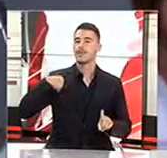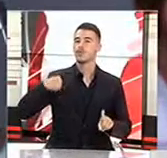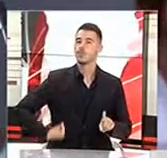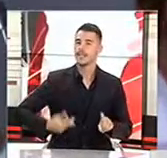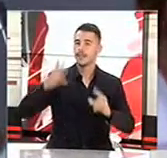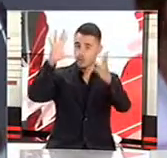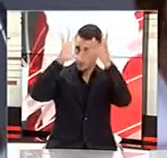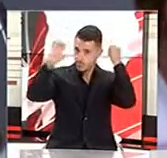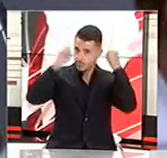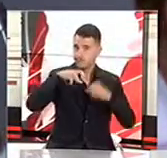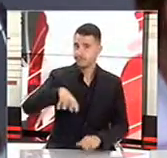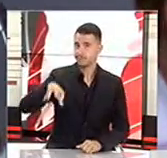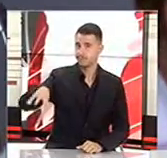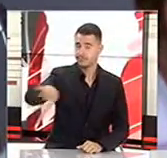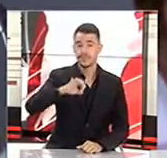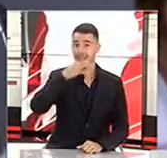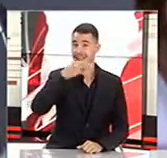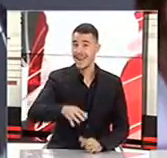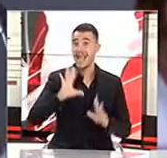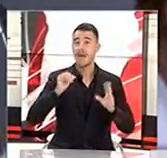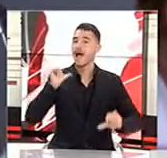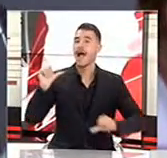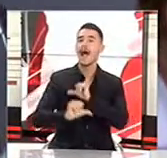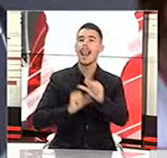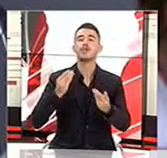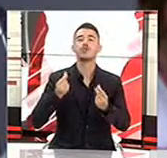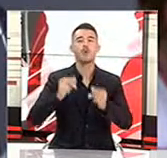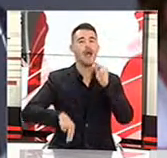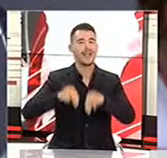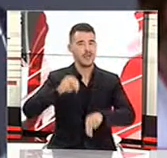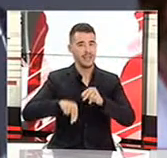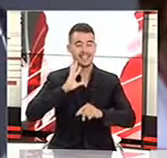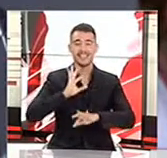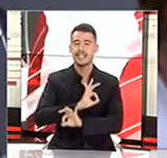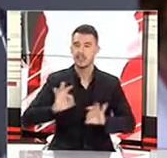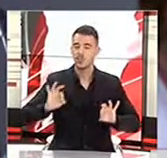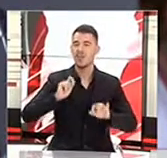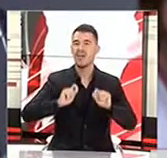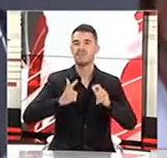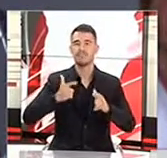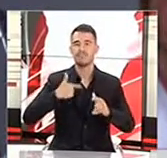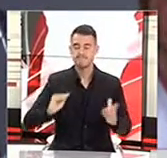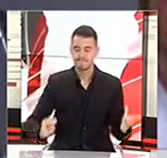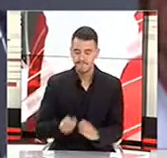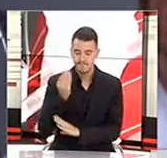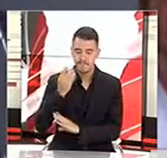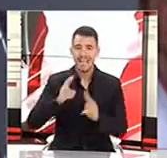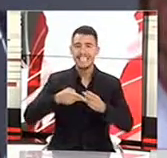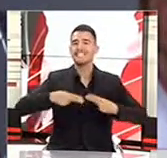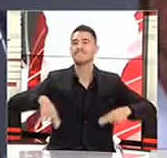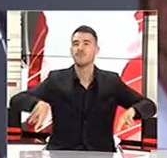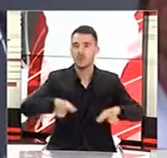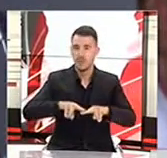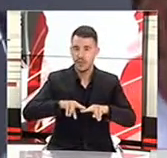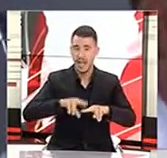να προκύψουν δημοτικά συμβούλια, τα οποία θα είναι τόσο κατακαιρματισμένα, ώστε να τεθεί ζήτημα να χαθεί